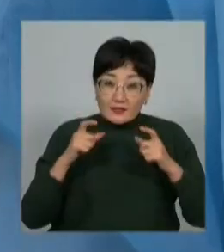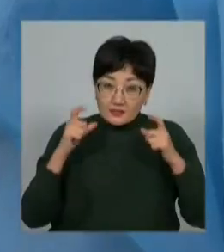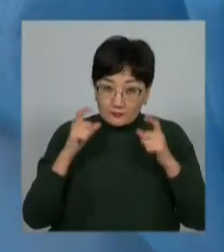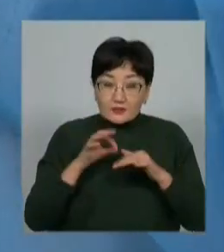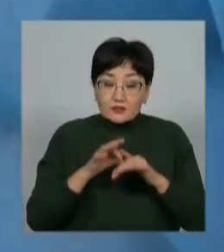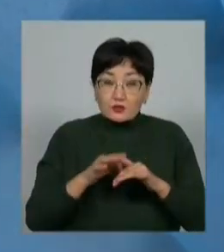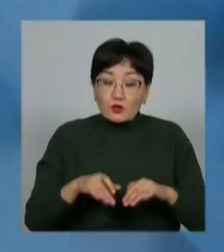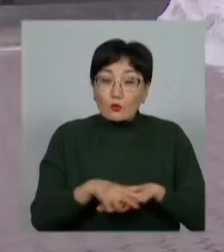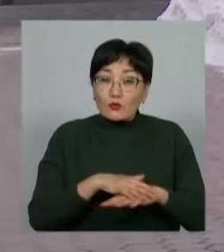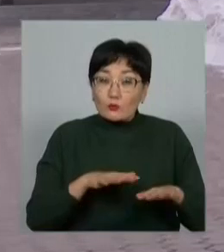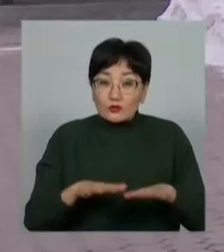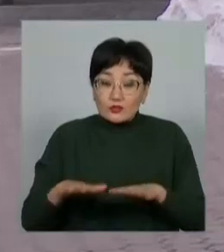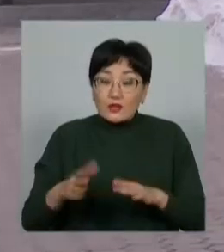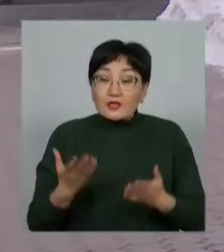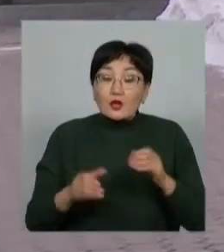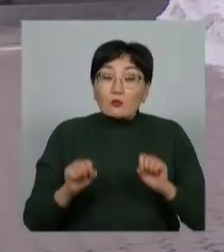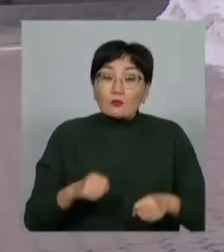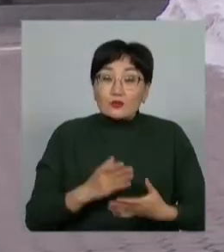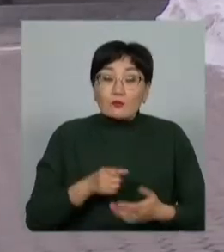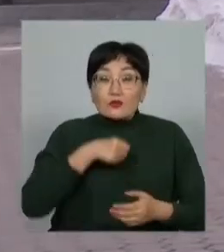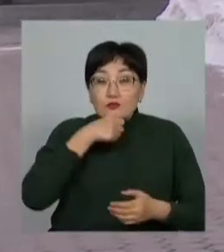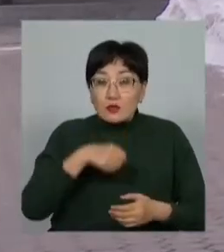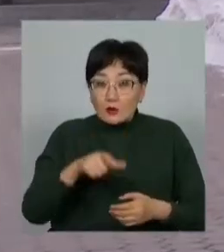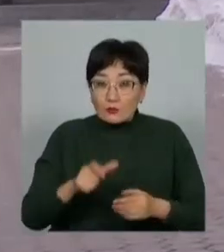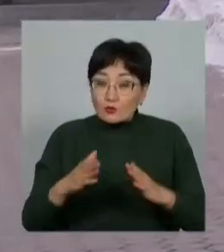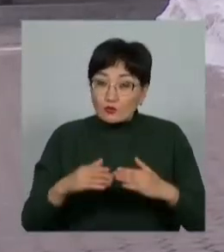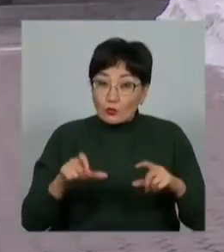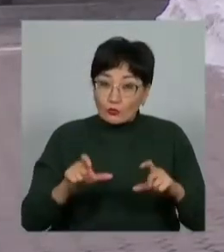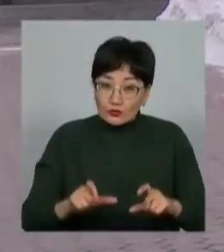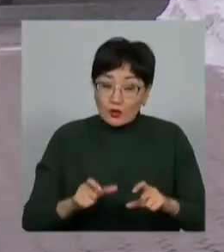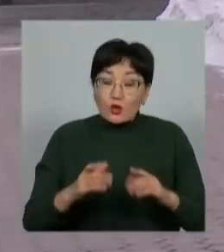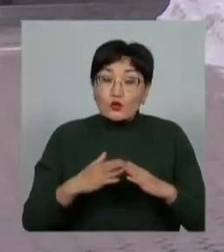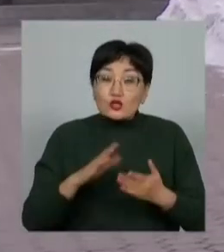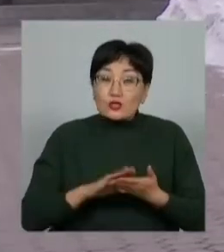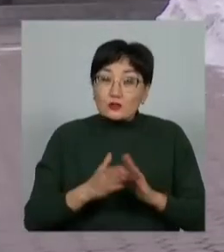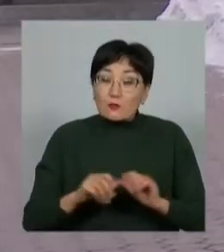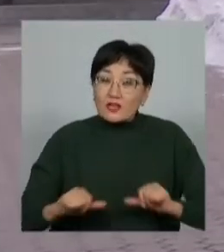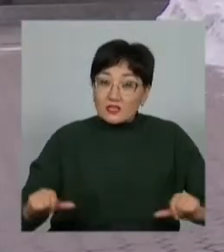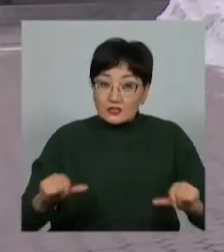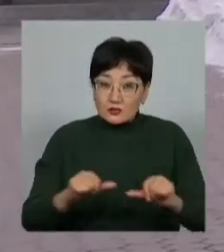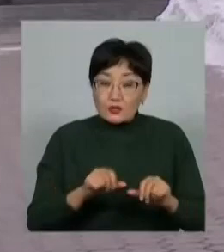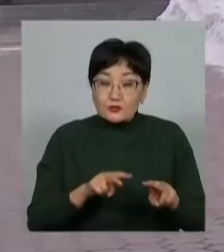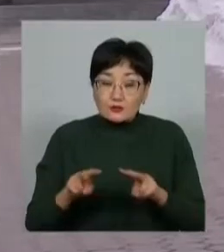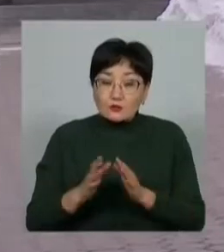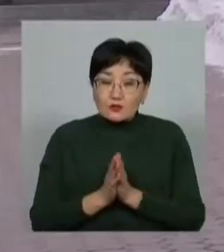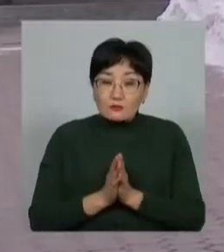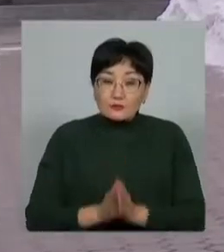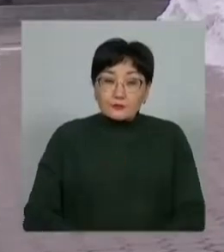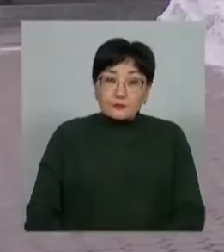тағып көпшілік жерде мүмкіндік болса, үлкен кісілерді үйден шықпай, үй жағдайында карантинді сақтауды өтінеміз, сұраймыз.